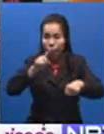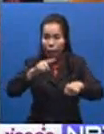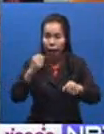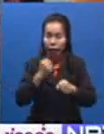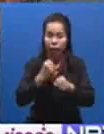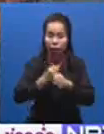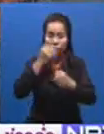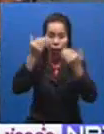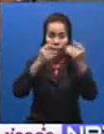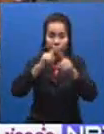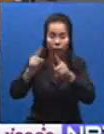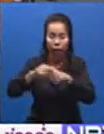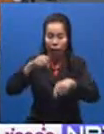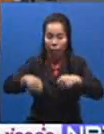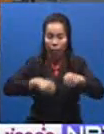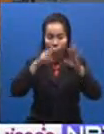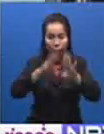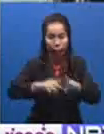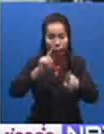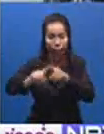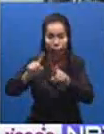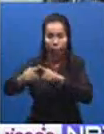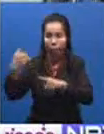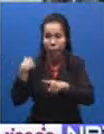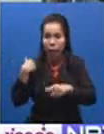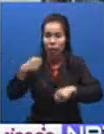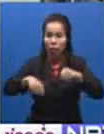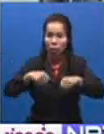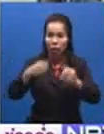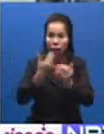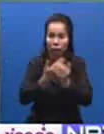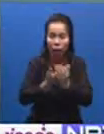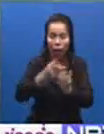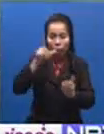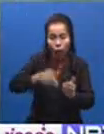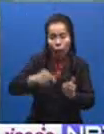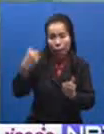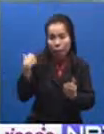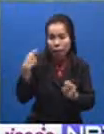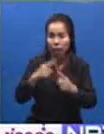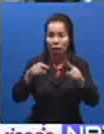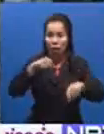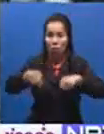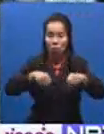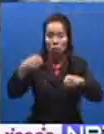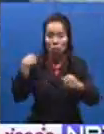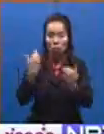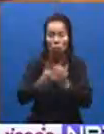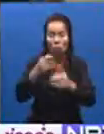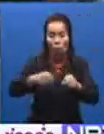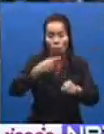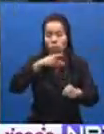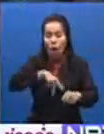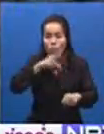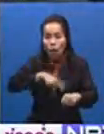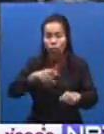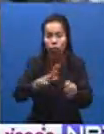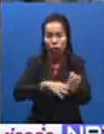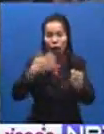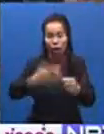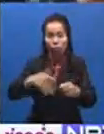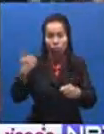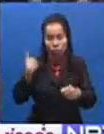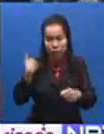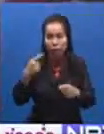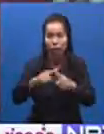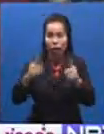ครั้งนี้มีหลากหลายรูปแบบบางคันมีราคาไม่กี่พันบาทขณะที่บางคันมีอายุยาวนานกว่า60ปี